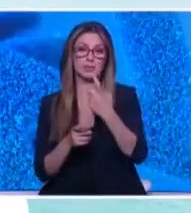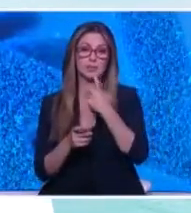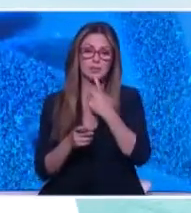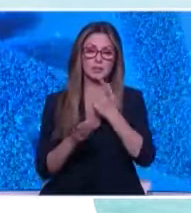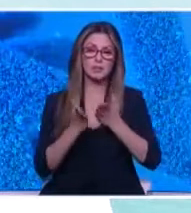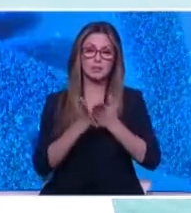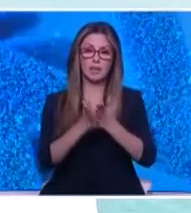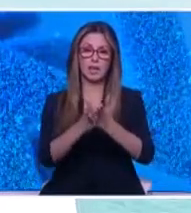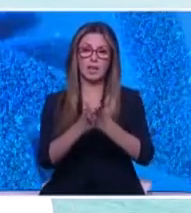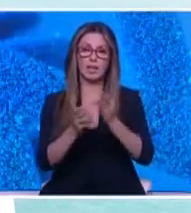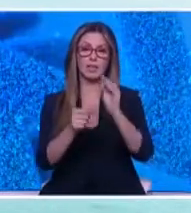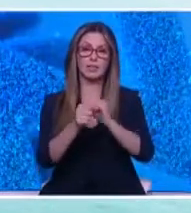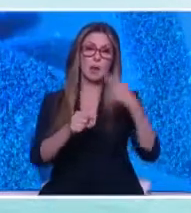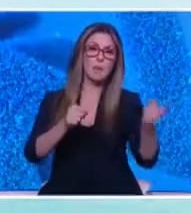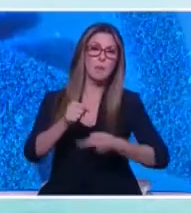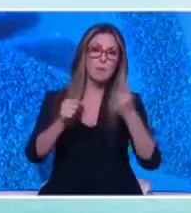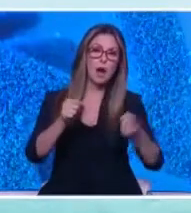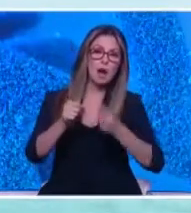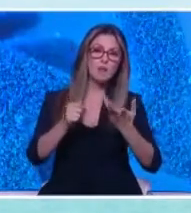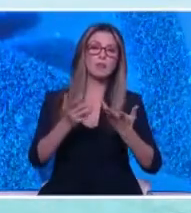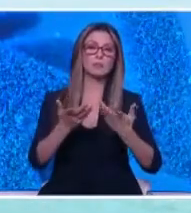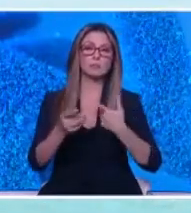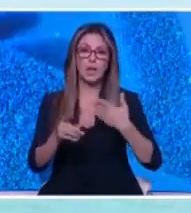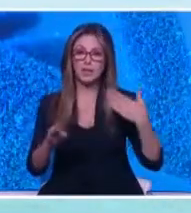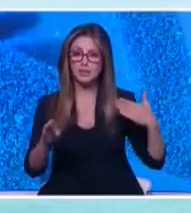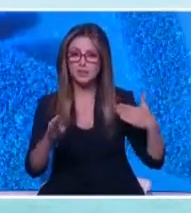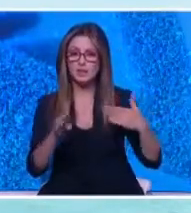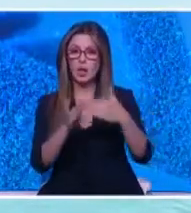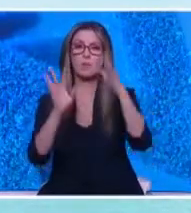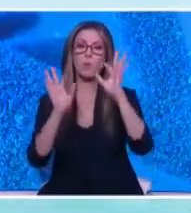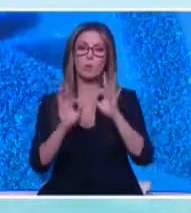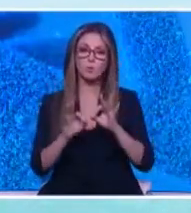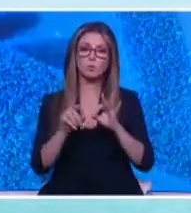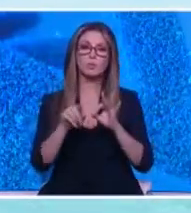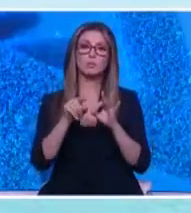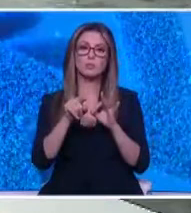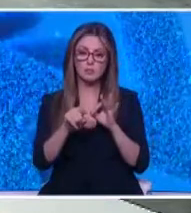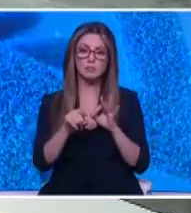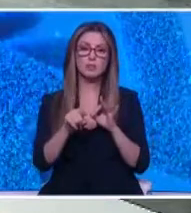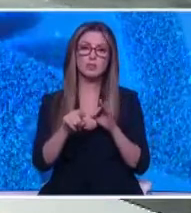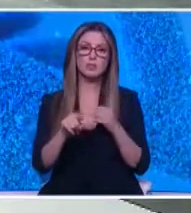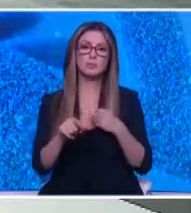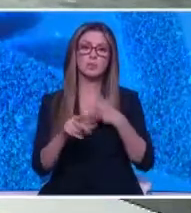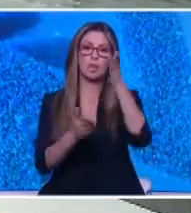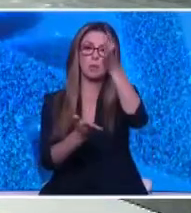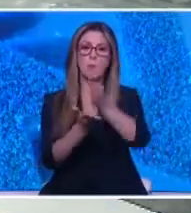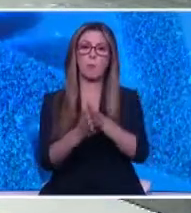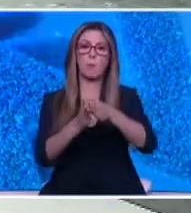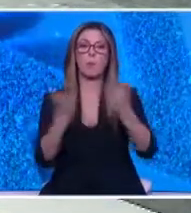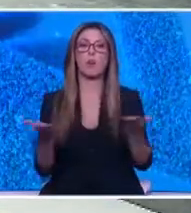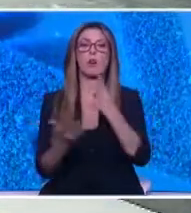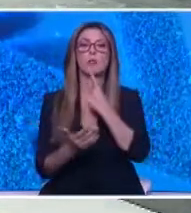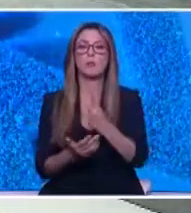teknenin o pervane ve dümen gücüyle bize dokundurması bile bu teknenin en zayıf noktasından bizi ikiye bölmesi anlamına